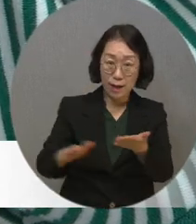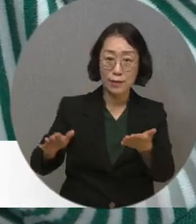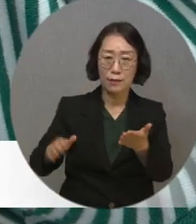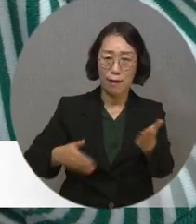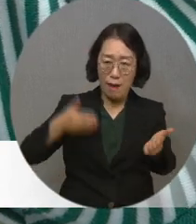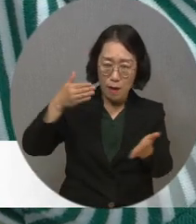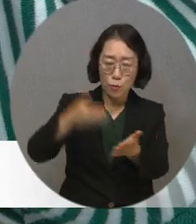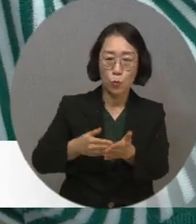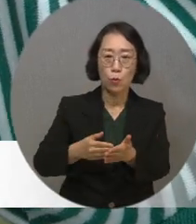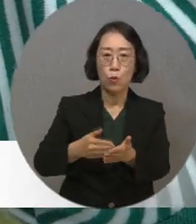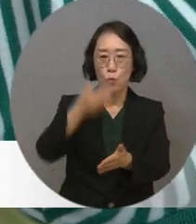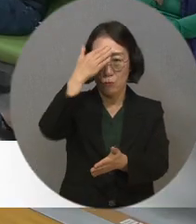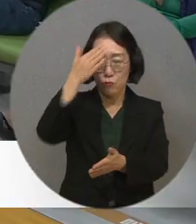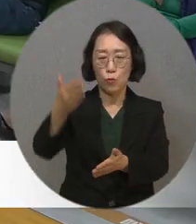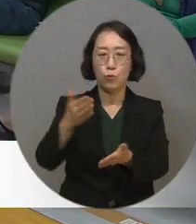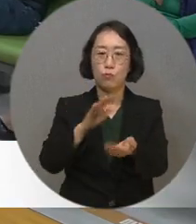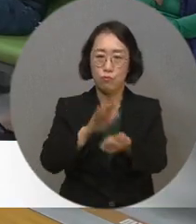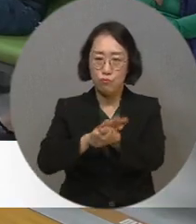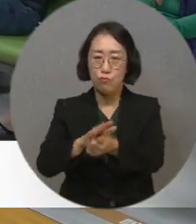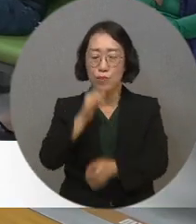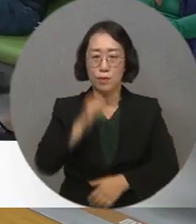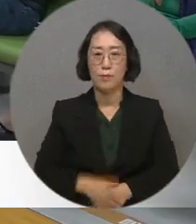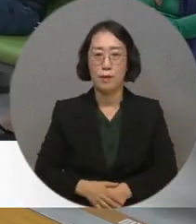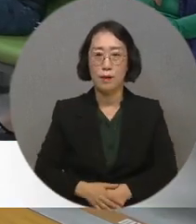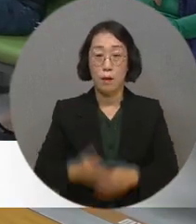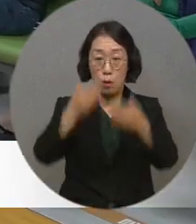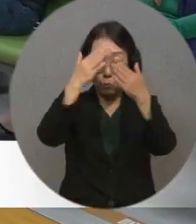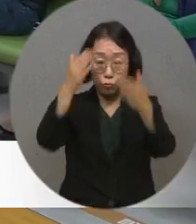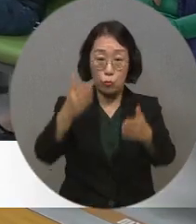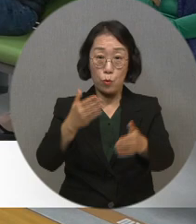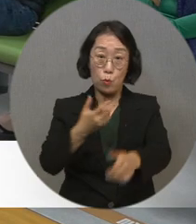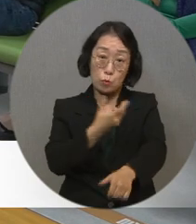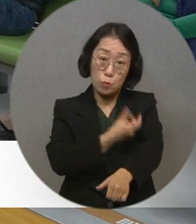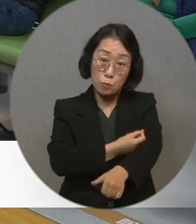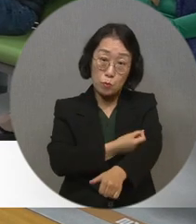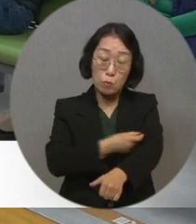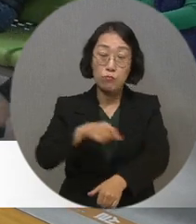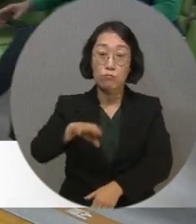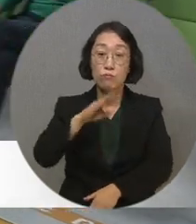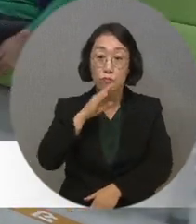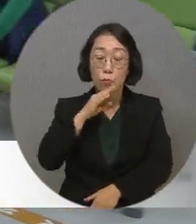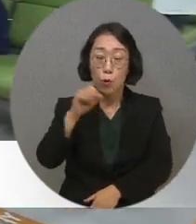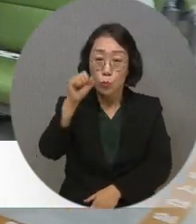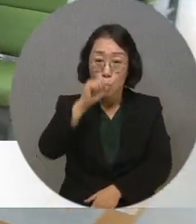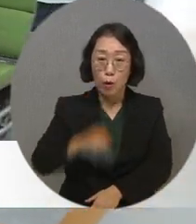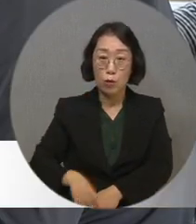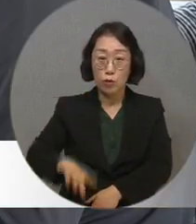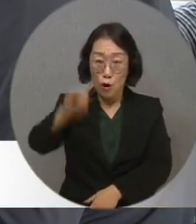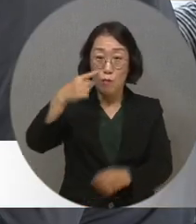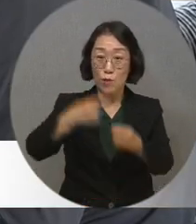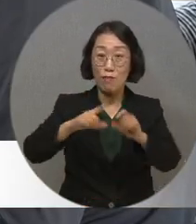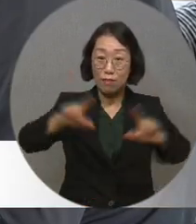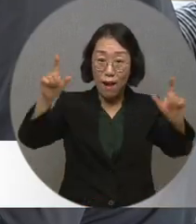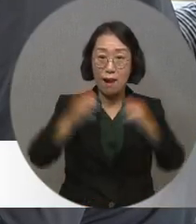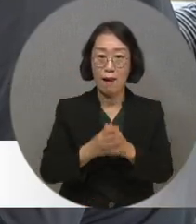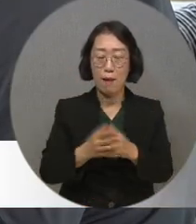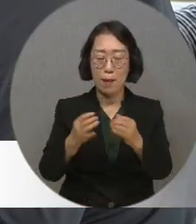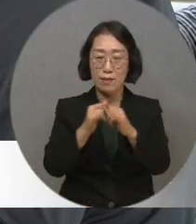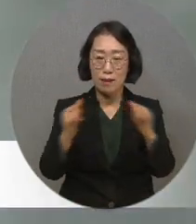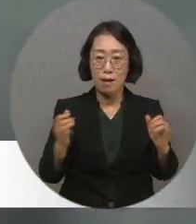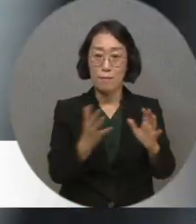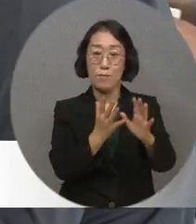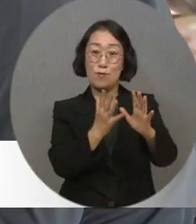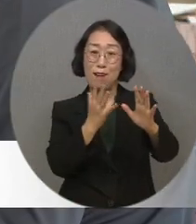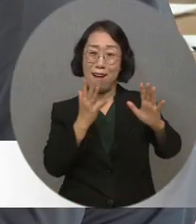진행하고 있습니다. 독감 무료접종은 좋은 반응을 얻으며 접종 지원 첫날부터 많은 군민이 찾아와